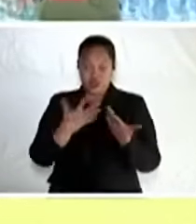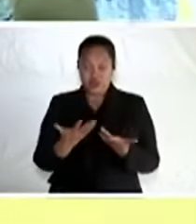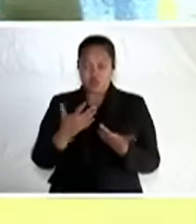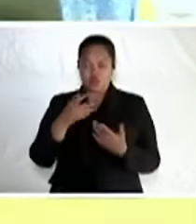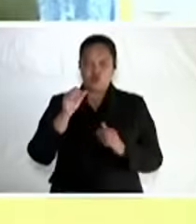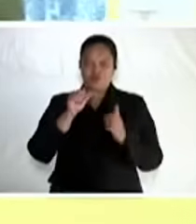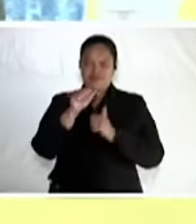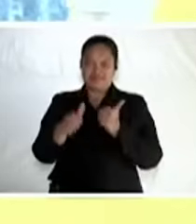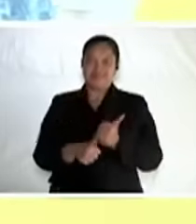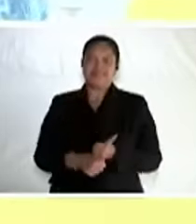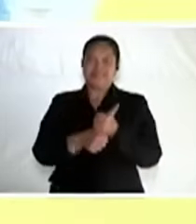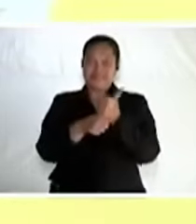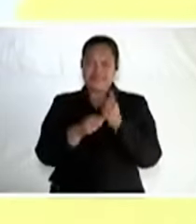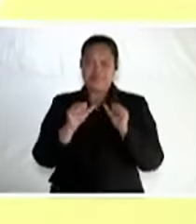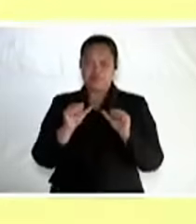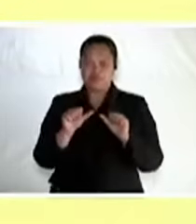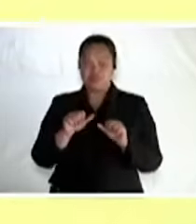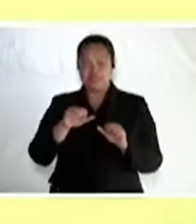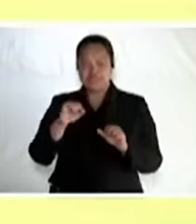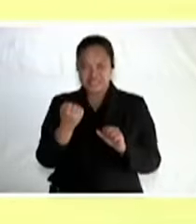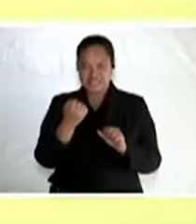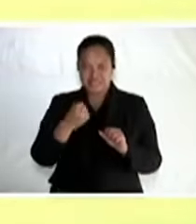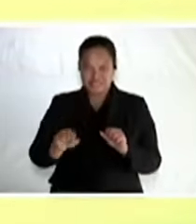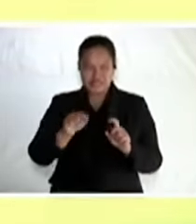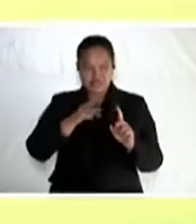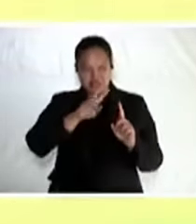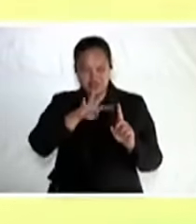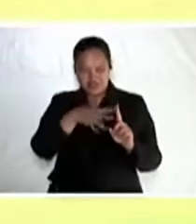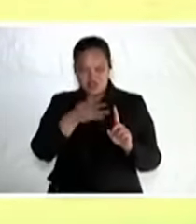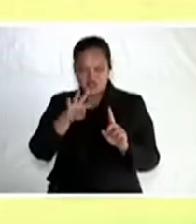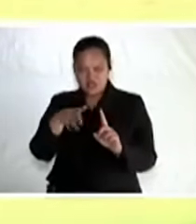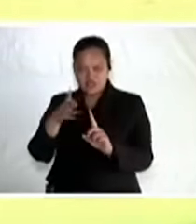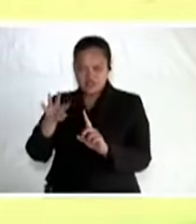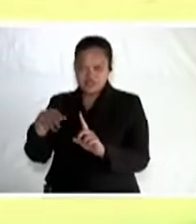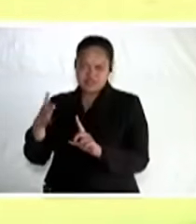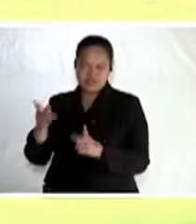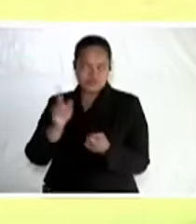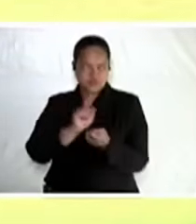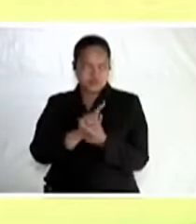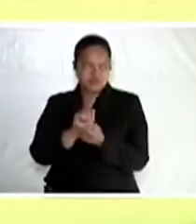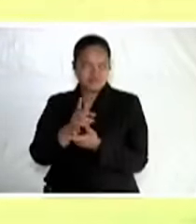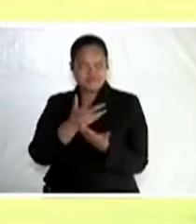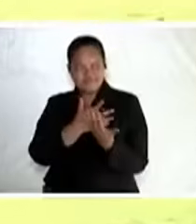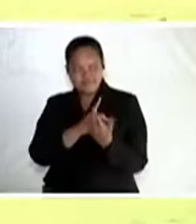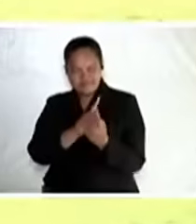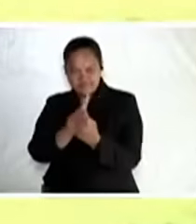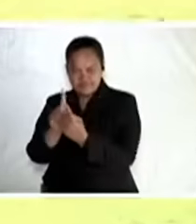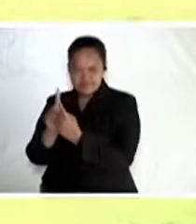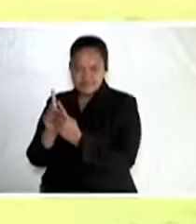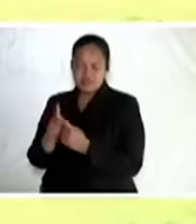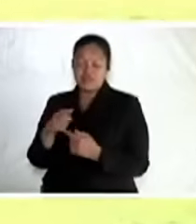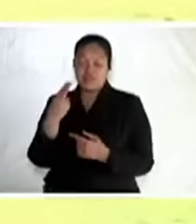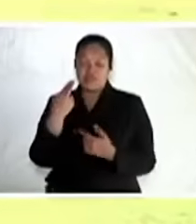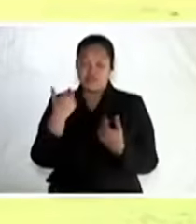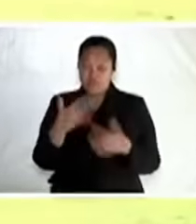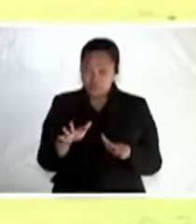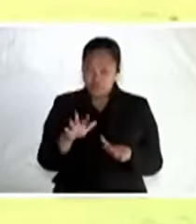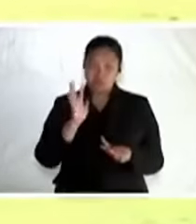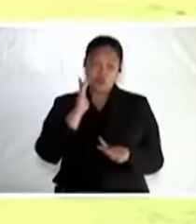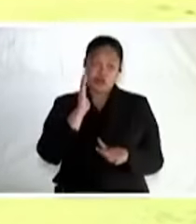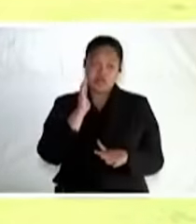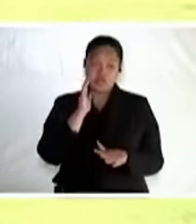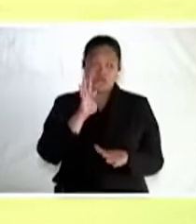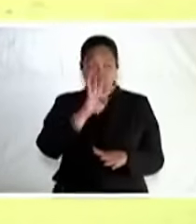is taking place at the battery squadron, where the parade reviewing officer